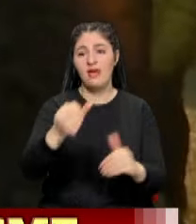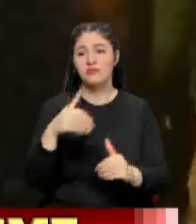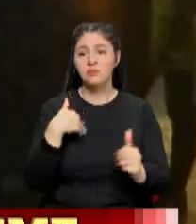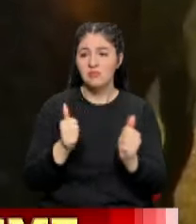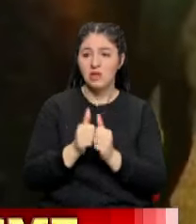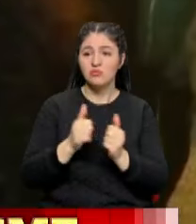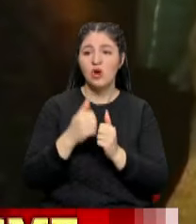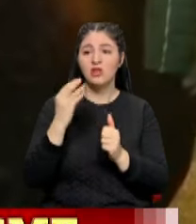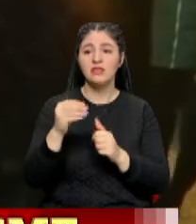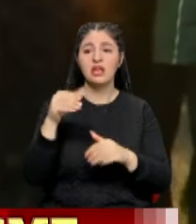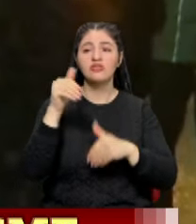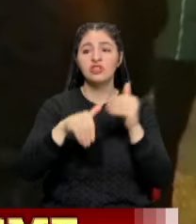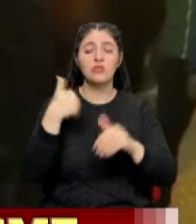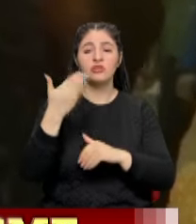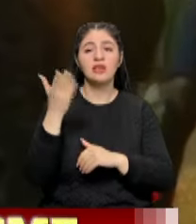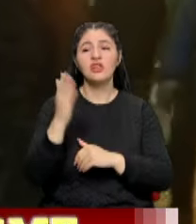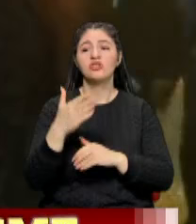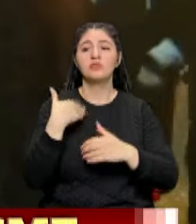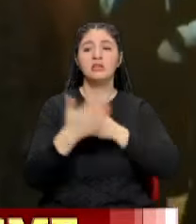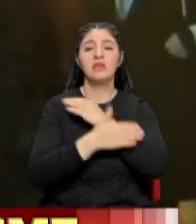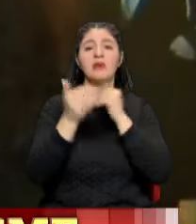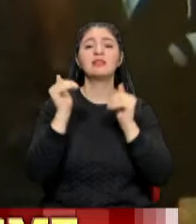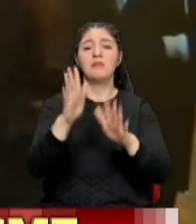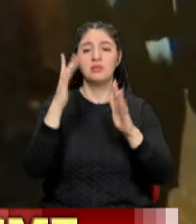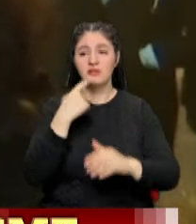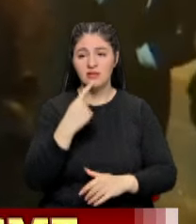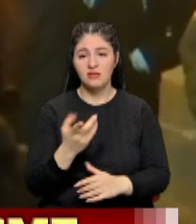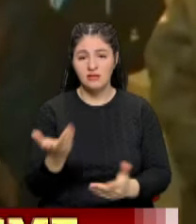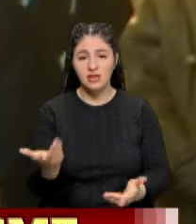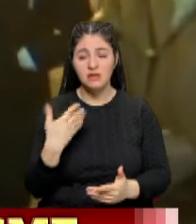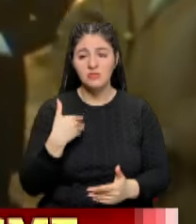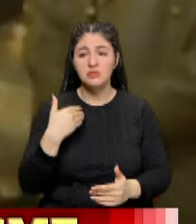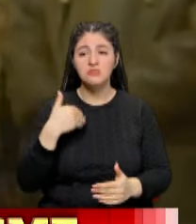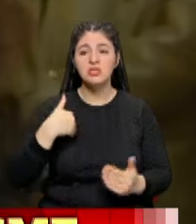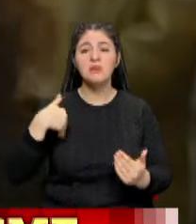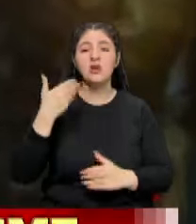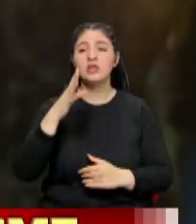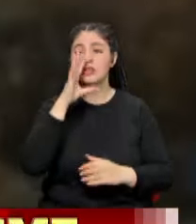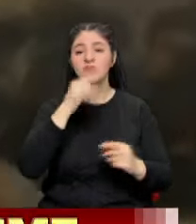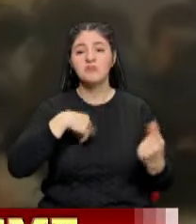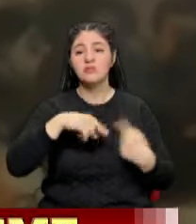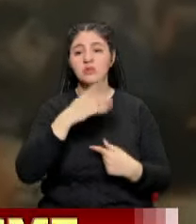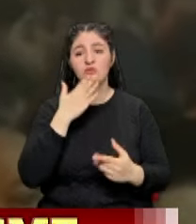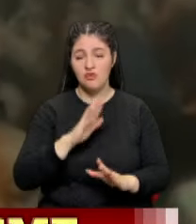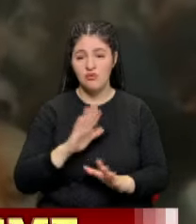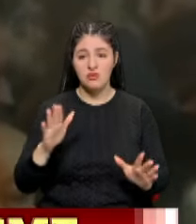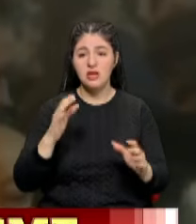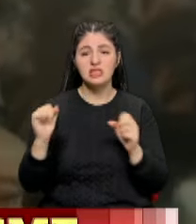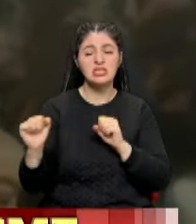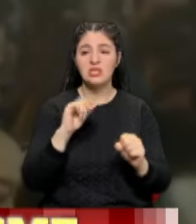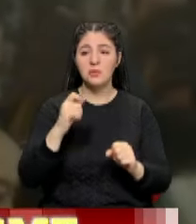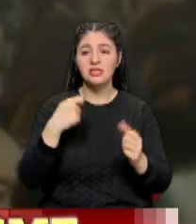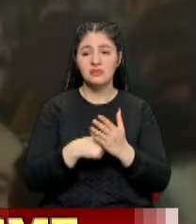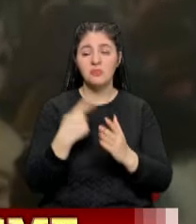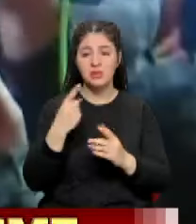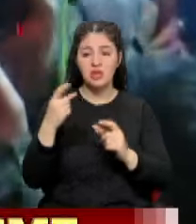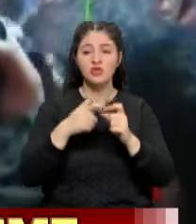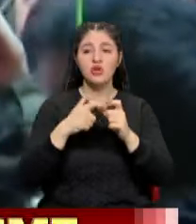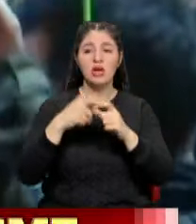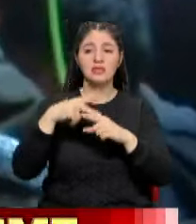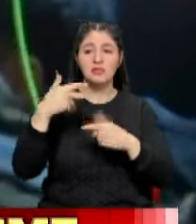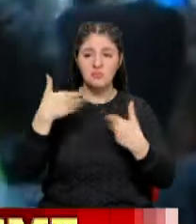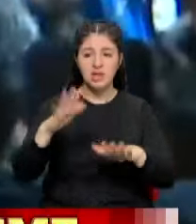Yanımızda olanlar da seçimden sonra keşke yardım etmeseydik dediler. Bizim bizden başka hiç kimsemiz yok. Tepki gösteren isimlerden biri de Gökhan